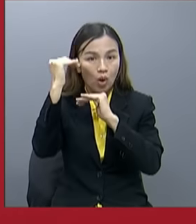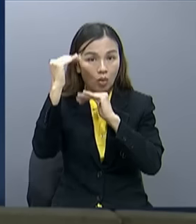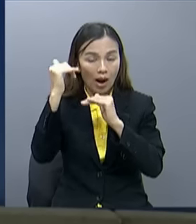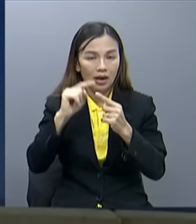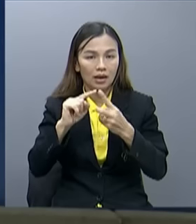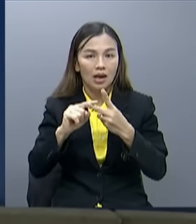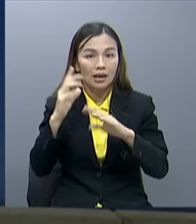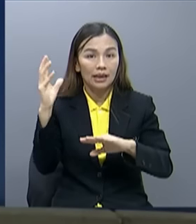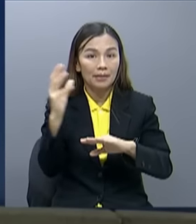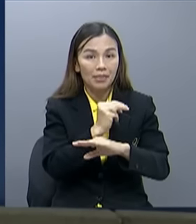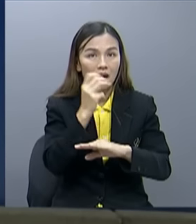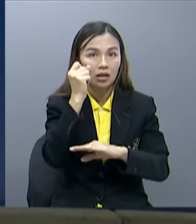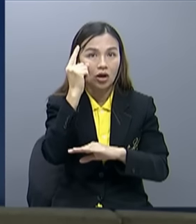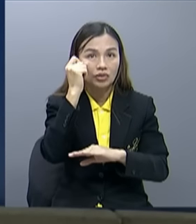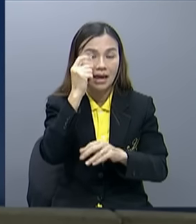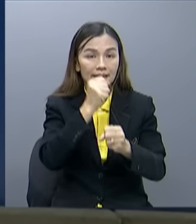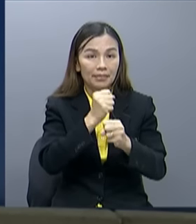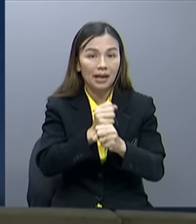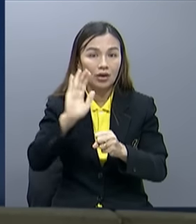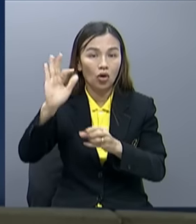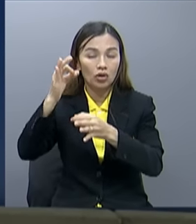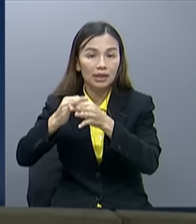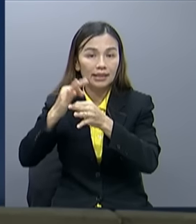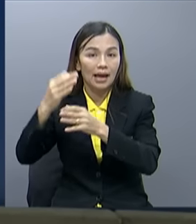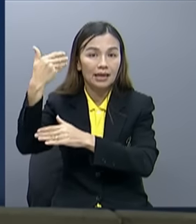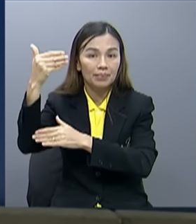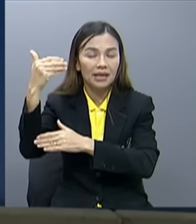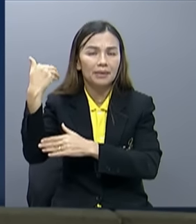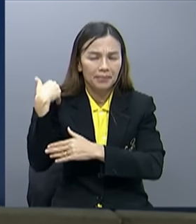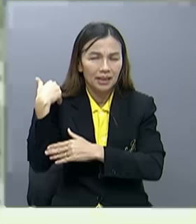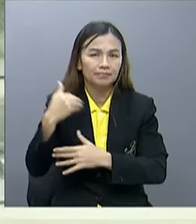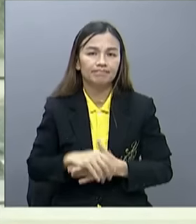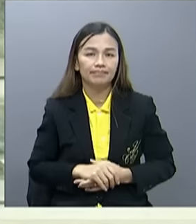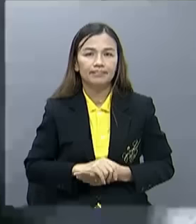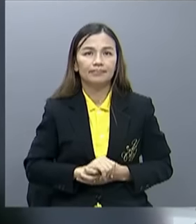อาจจะเข้าใจการทำงานของธนาคารแห่งประเทศไทยมากขึ้นก็ได้ค่ะ